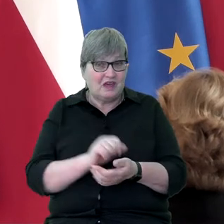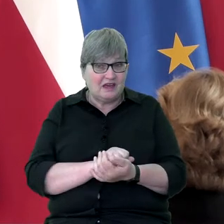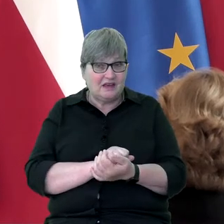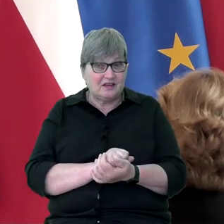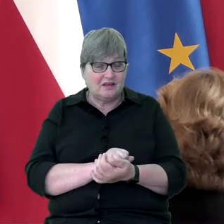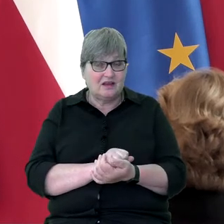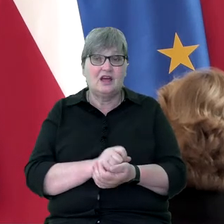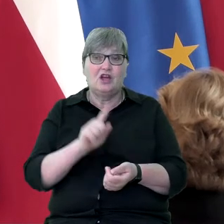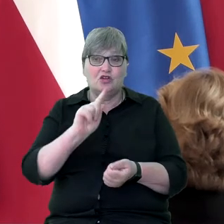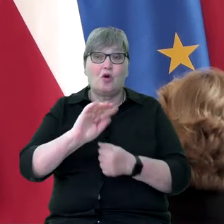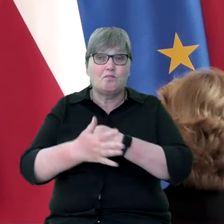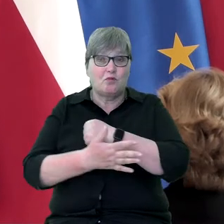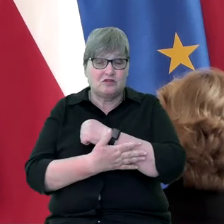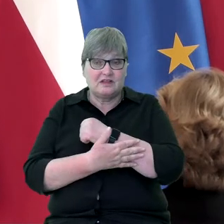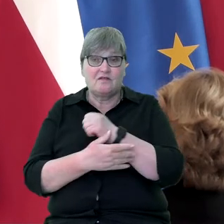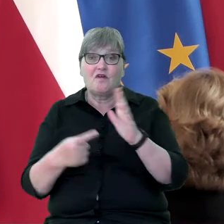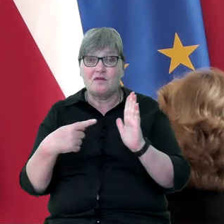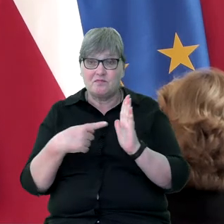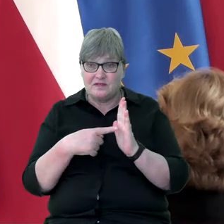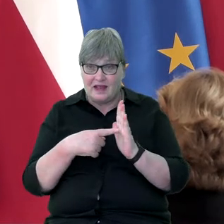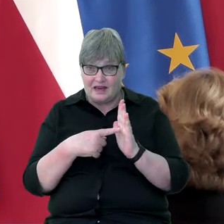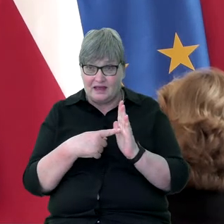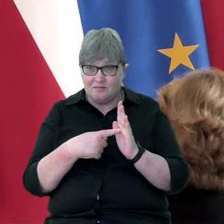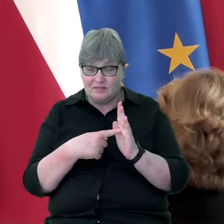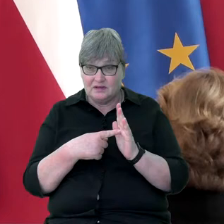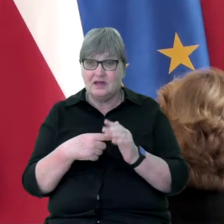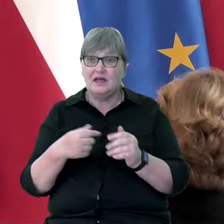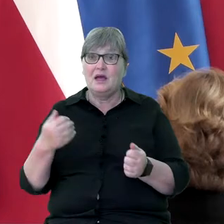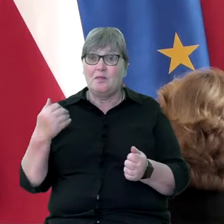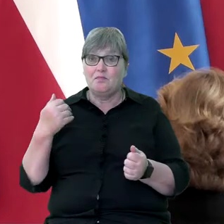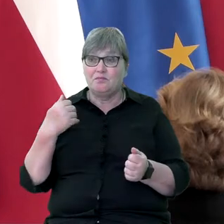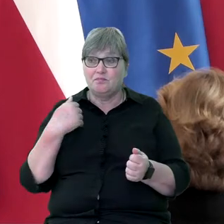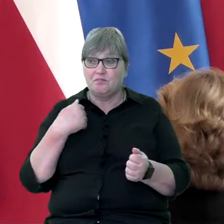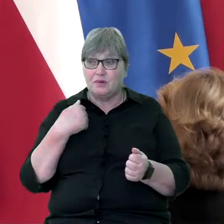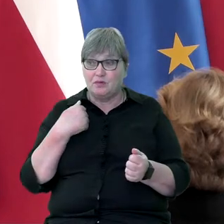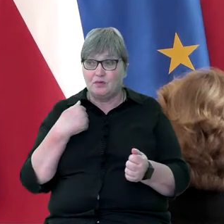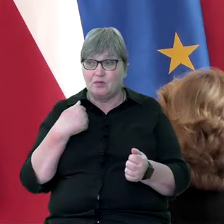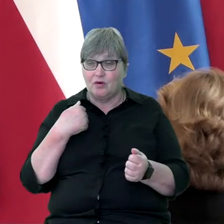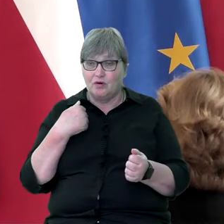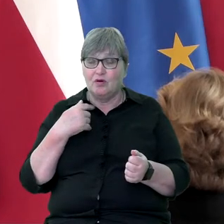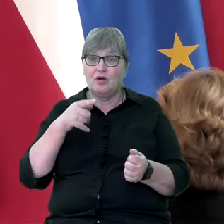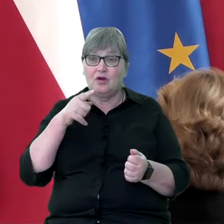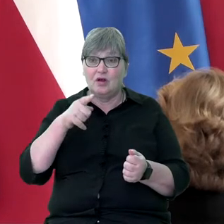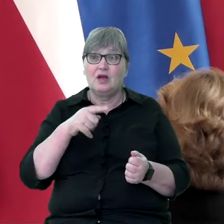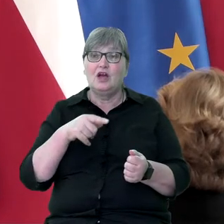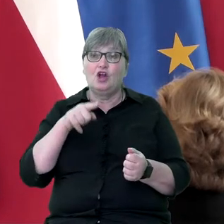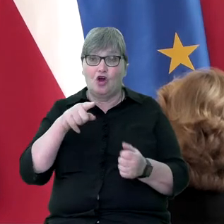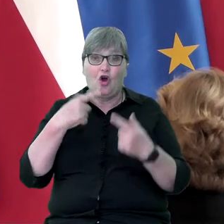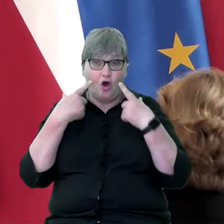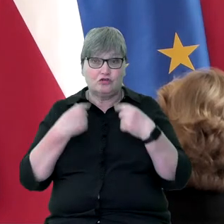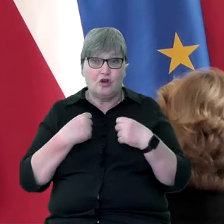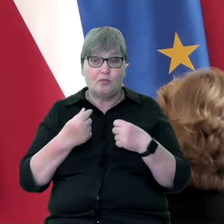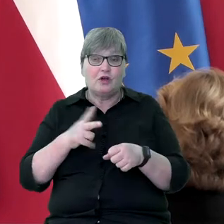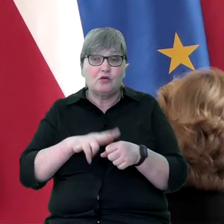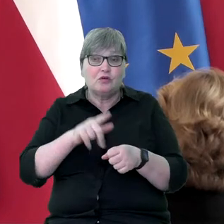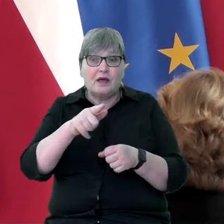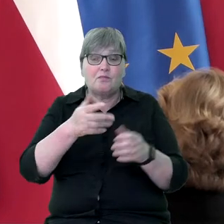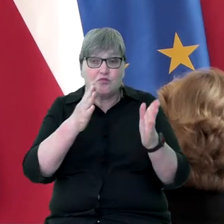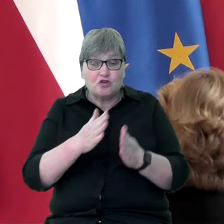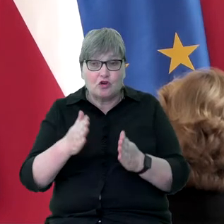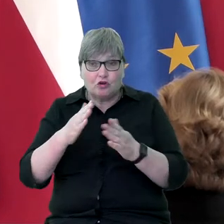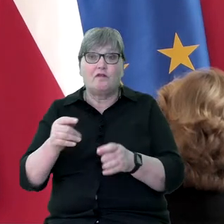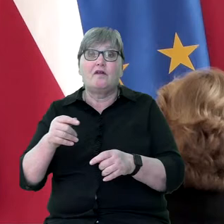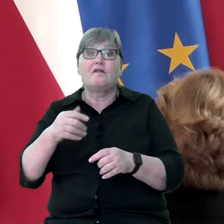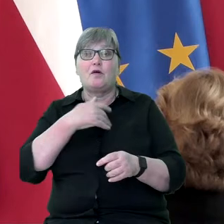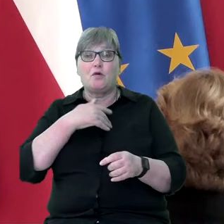podstawowym celem i zamierzeniem tych, którzy tworzyli to, co się nazywa polskim państwem podziemnym, to było